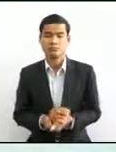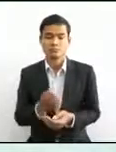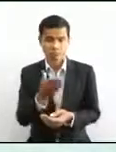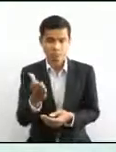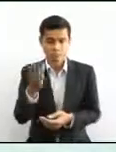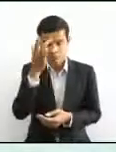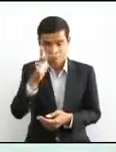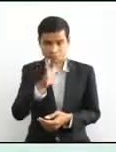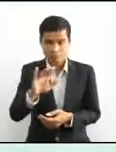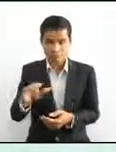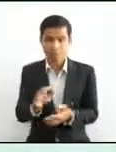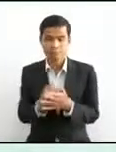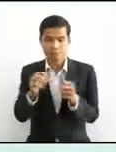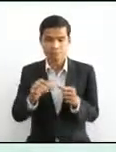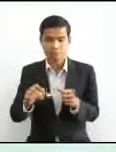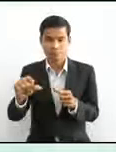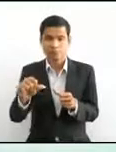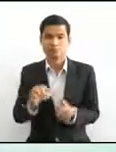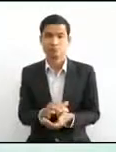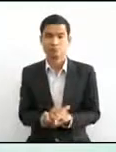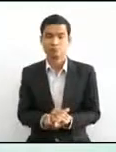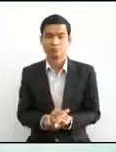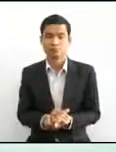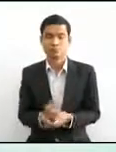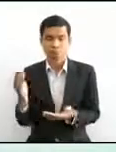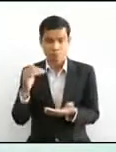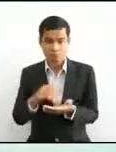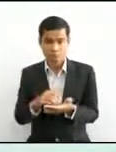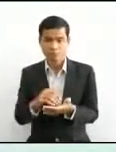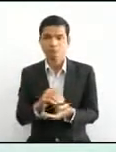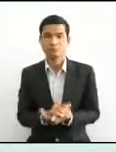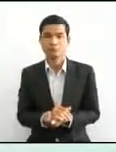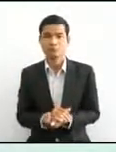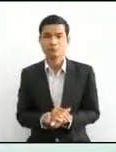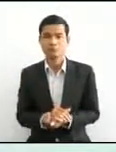bụi cài mình tên con ta bắt tập tiết xong một đoạn tiết nè